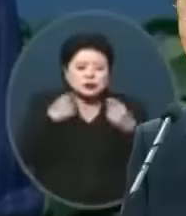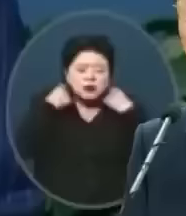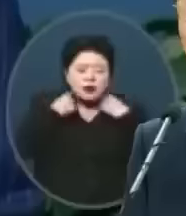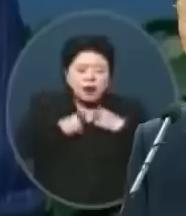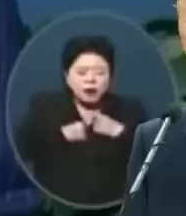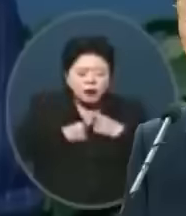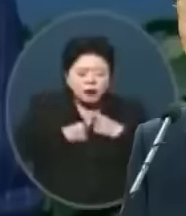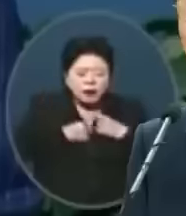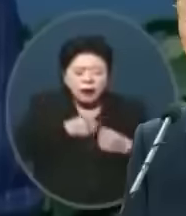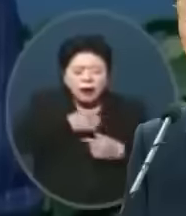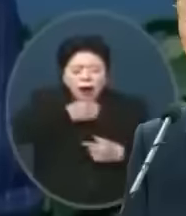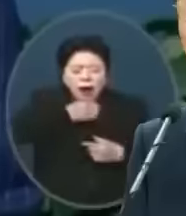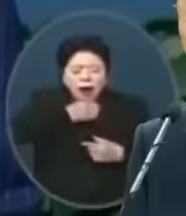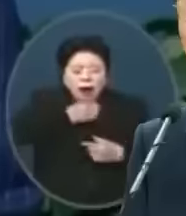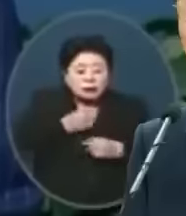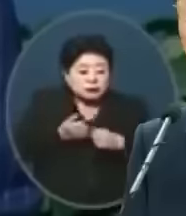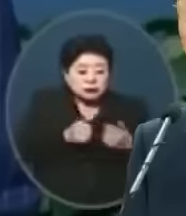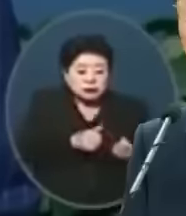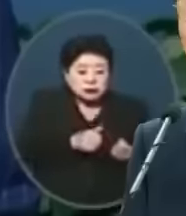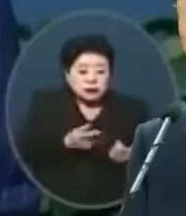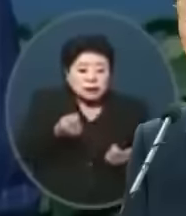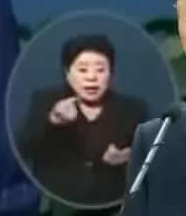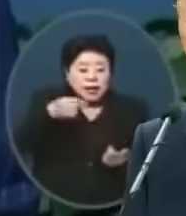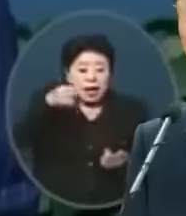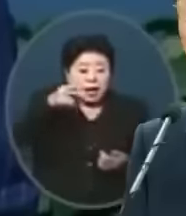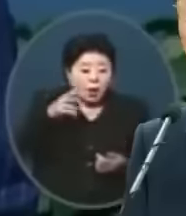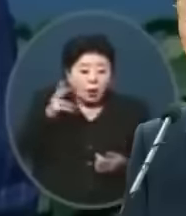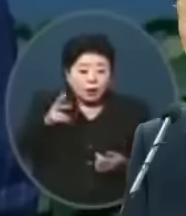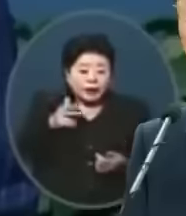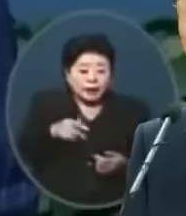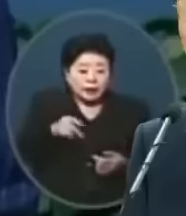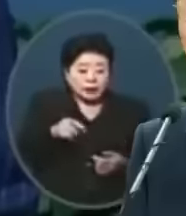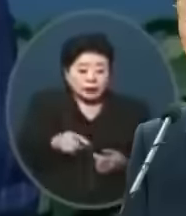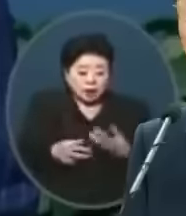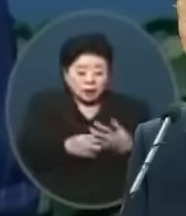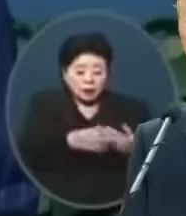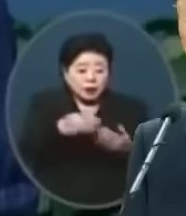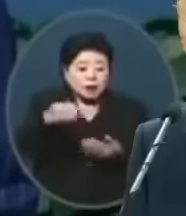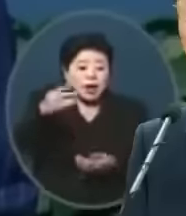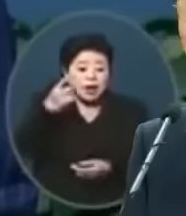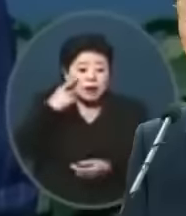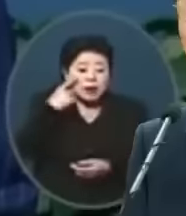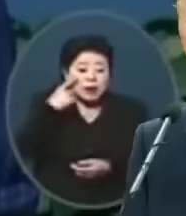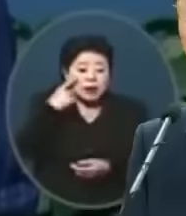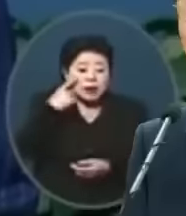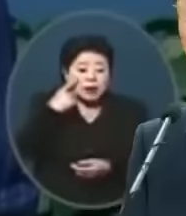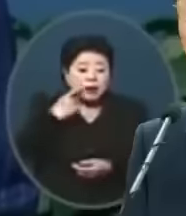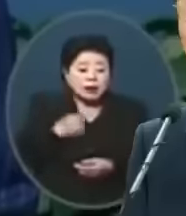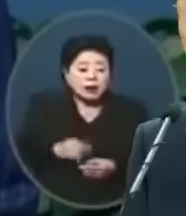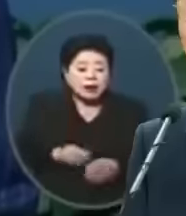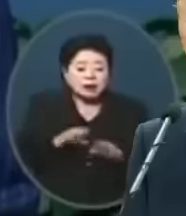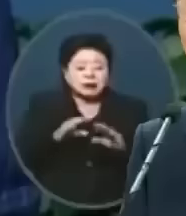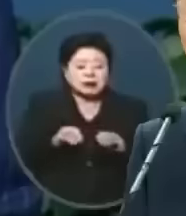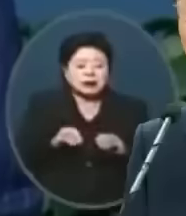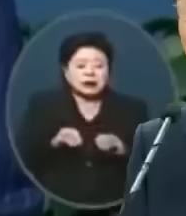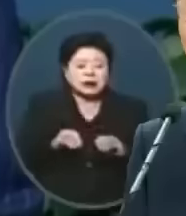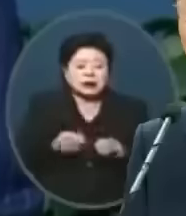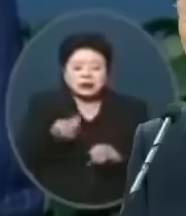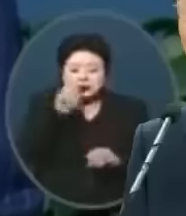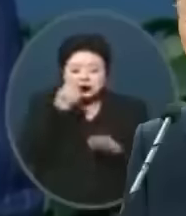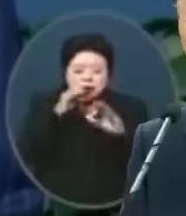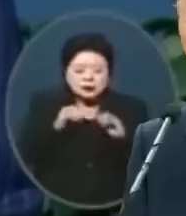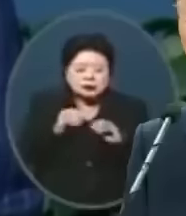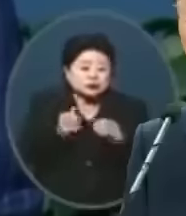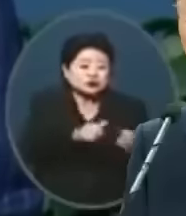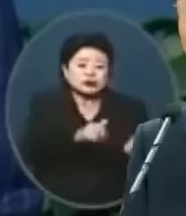그래서 빨리 올라와서 병원에 데려가려 보니까 맥박이 다 거쳤고 완전히 세상을